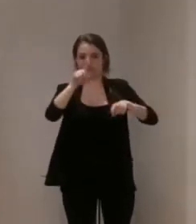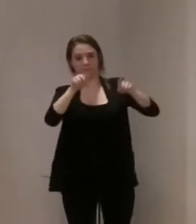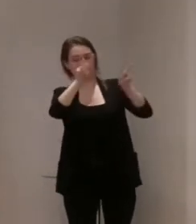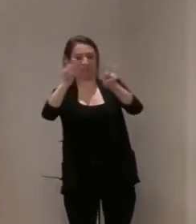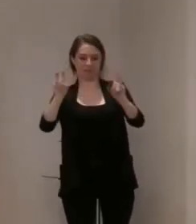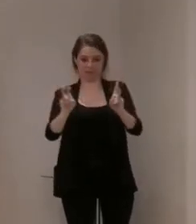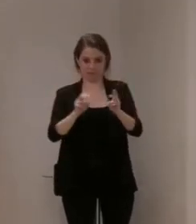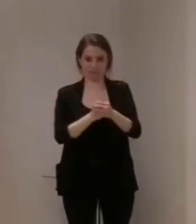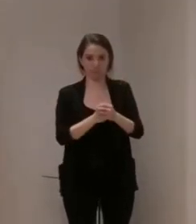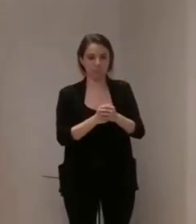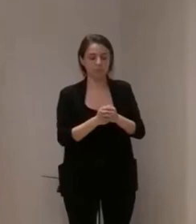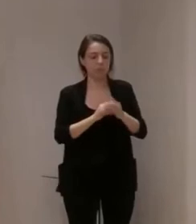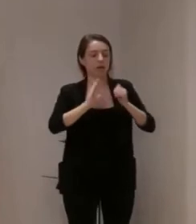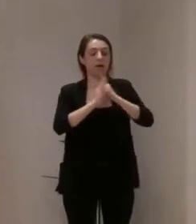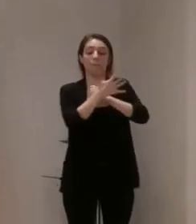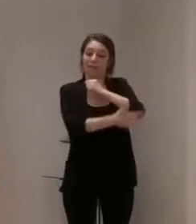Què més era Vilaretana?